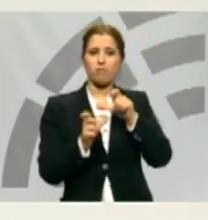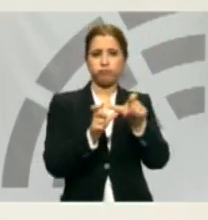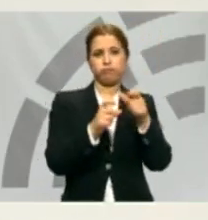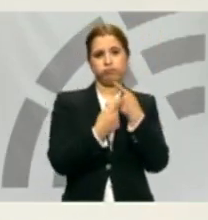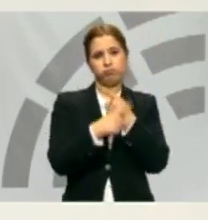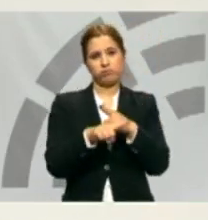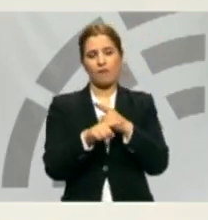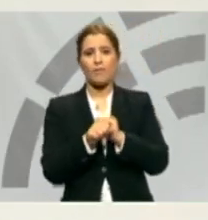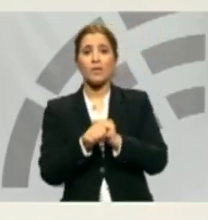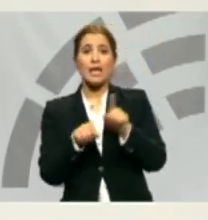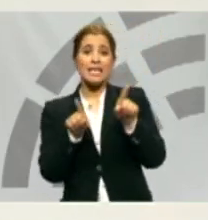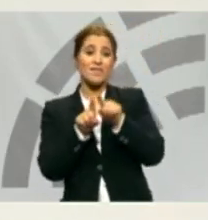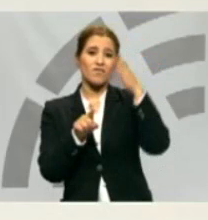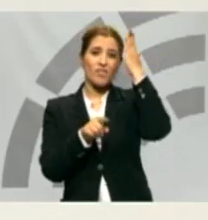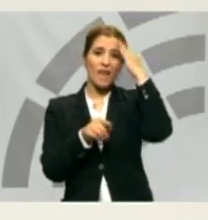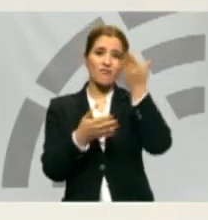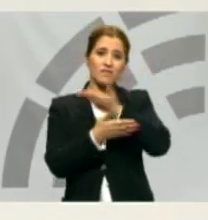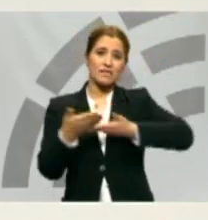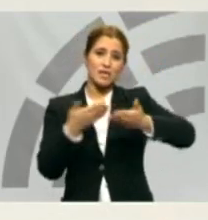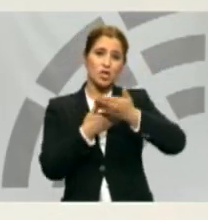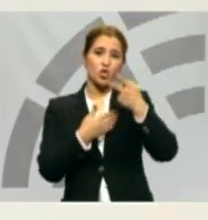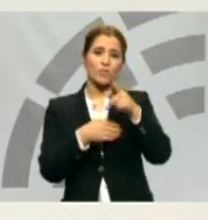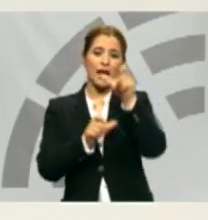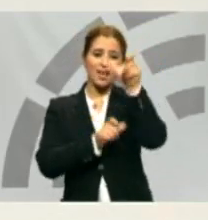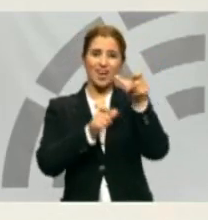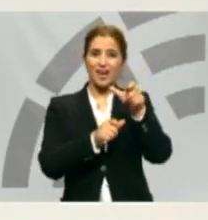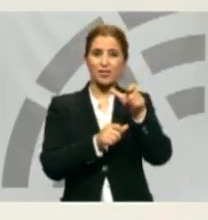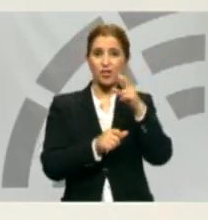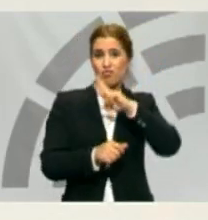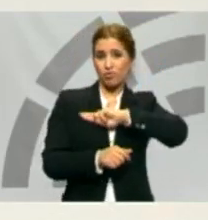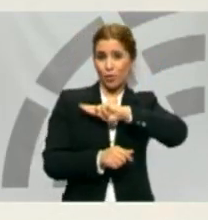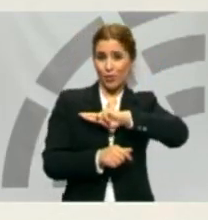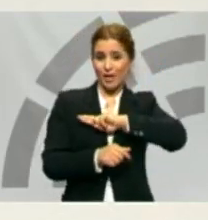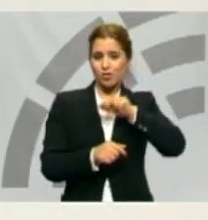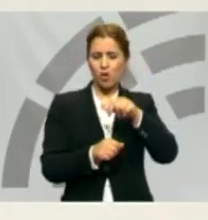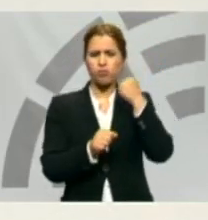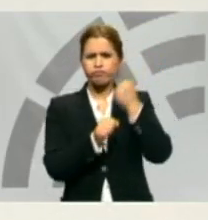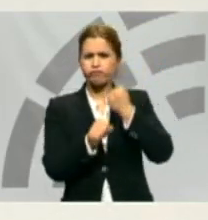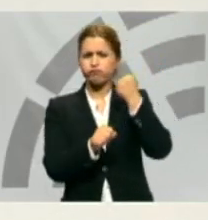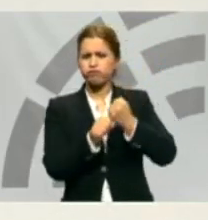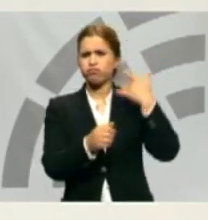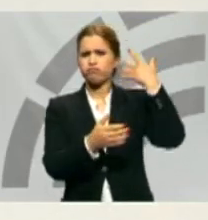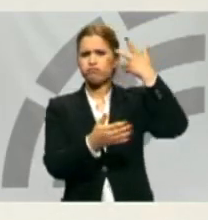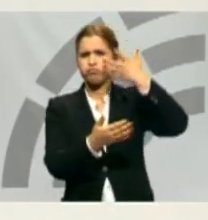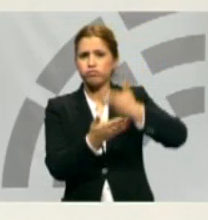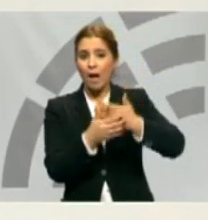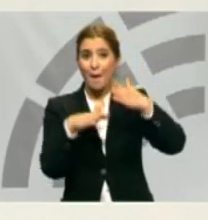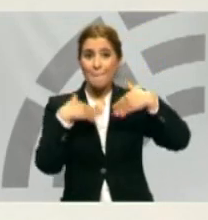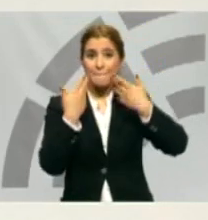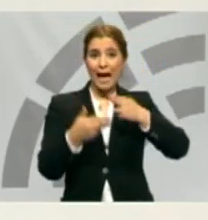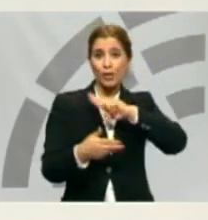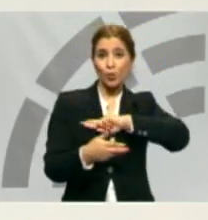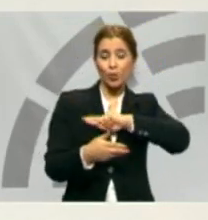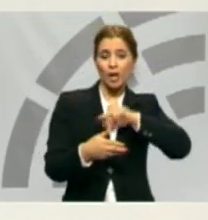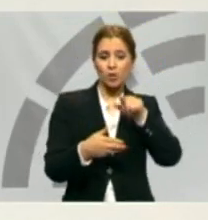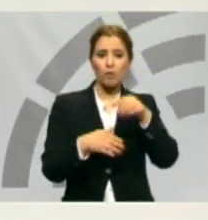ولانه يعرف المعانات اللي يعيشوا فيها الانتريه اللي تكيف وبعد التضحيات وبينائهم للدوله بتاخير صرف